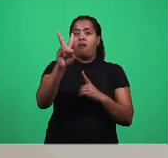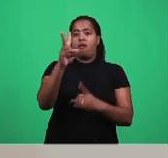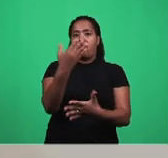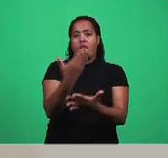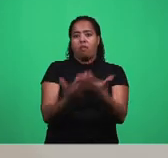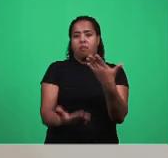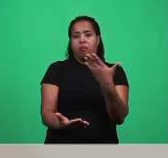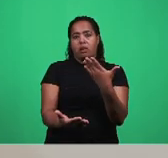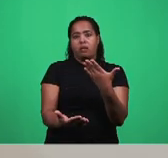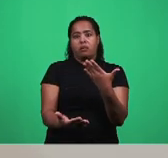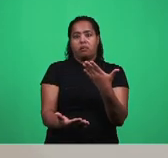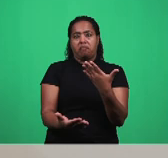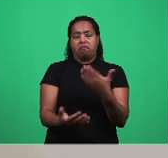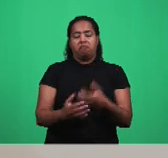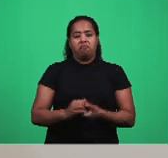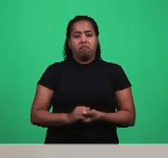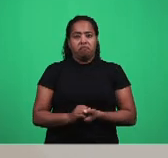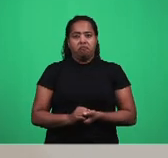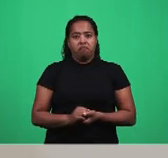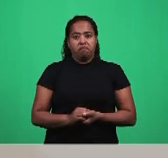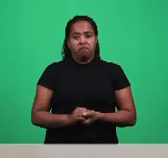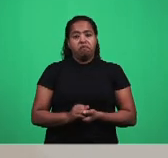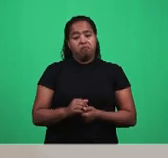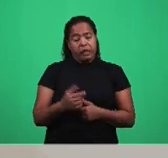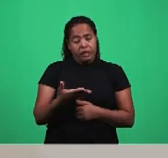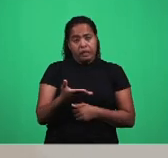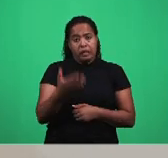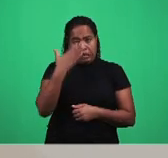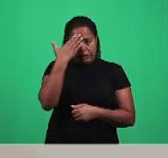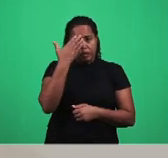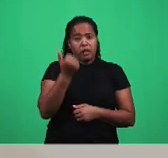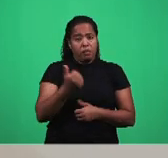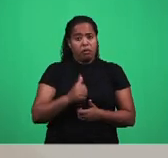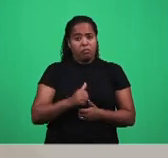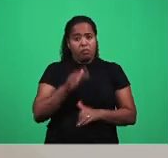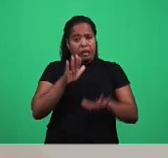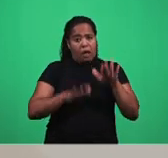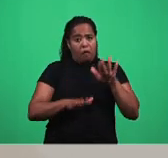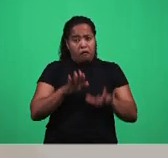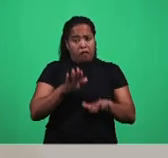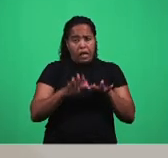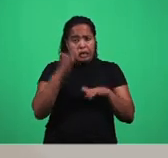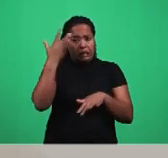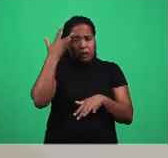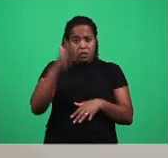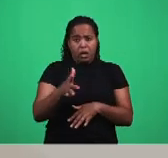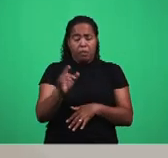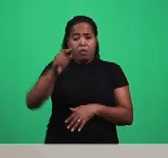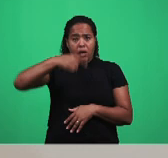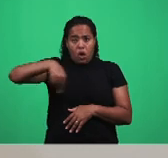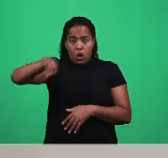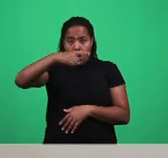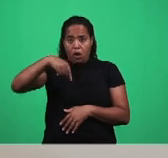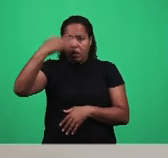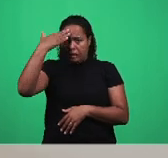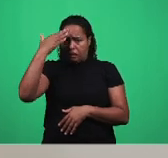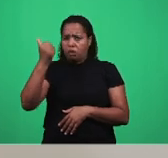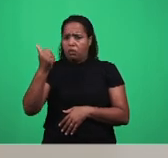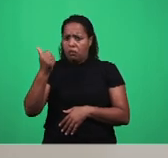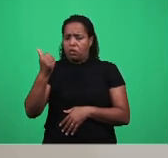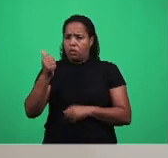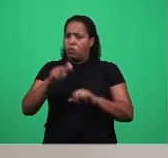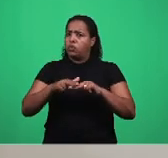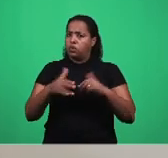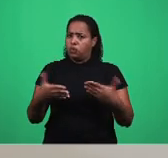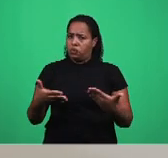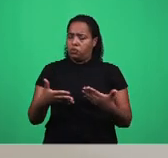quelqu'un sait pourquoi, et peut-être qu'ils ne savent pas, mais nous savons pourquoi. Donc, cela pour nous,